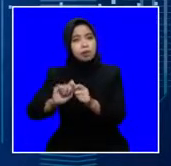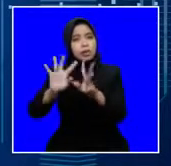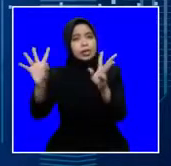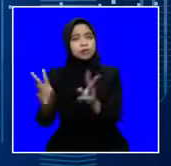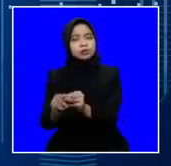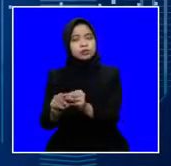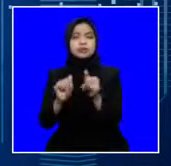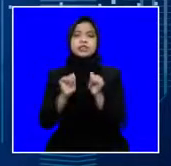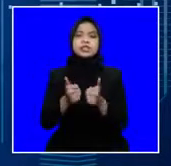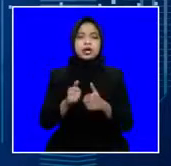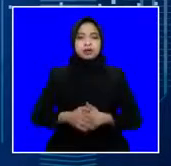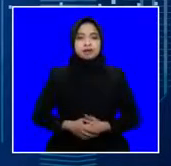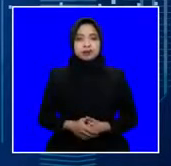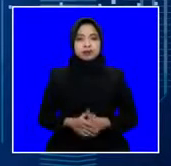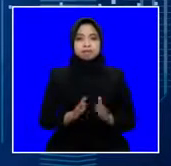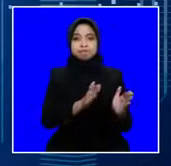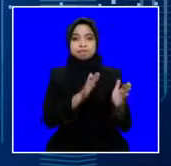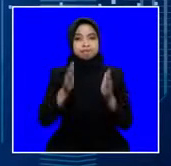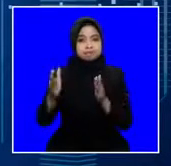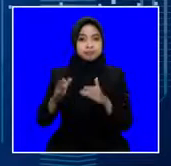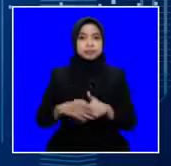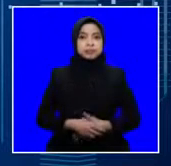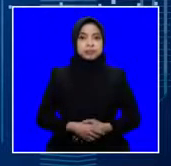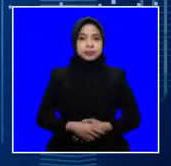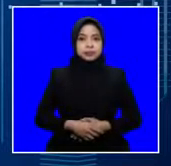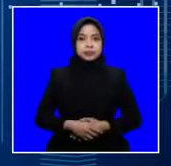inklusif. Berikut.